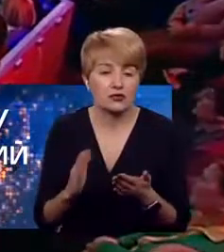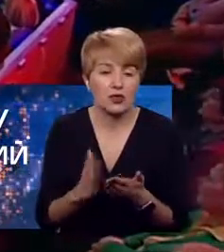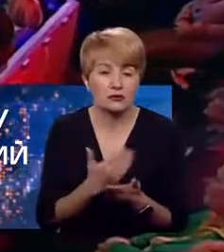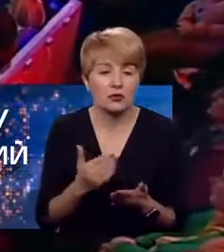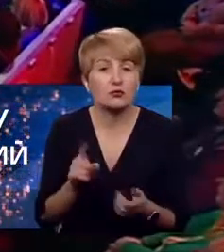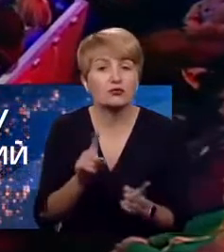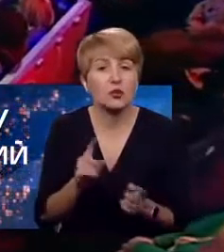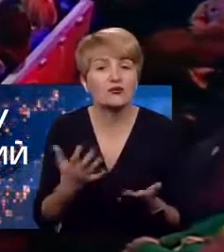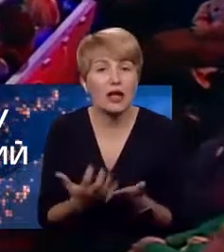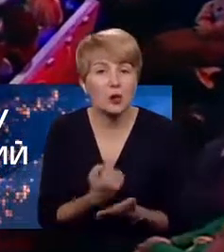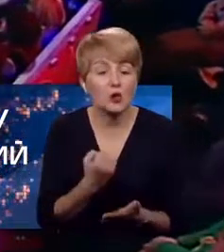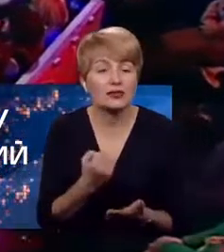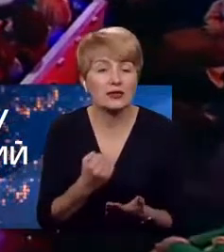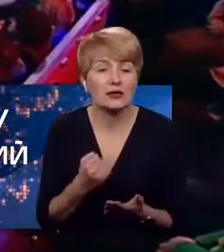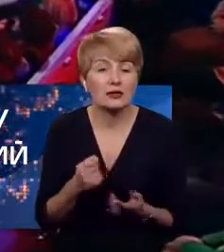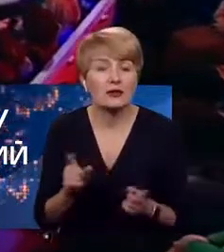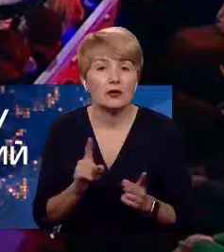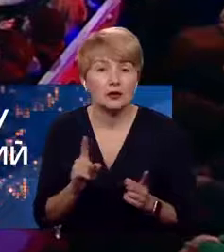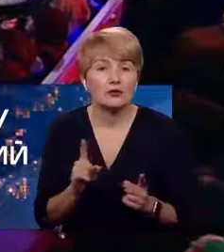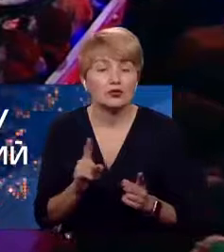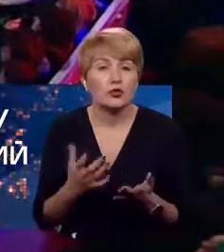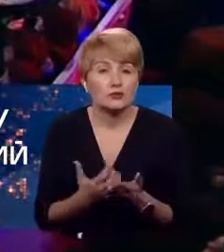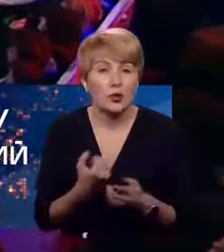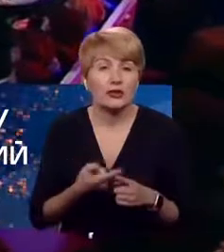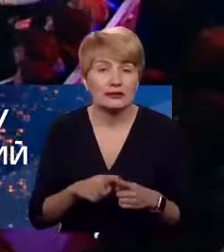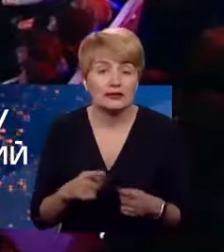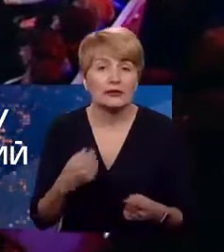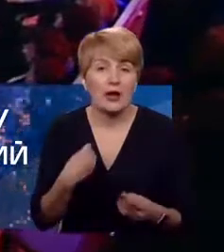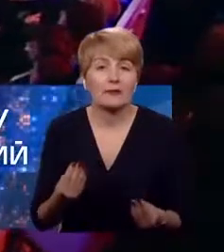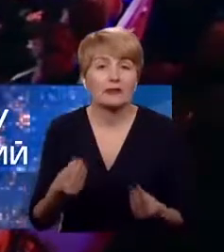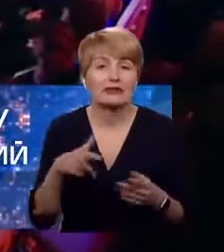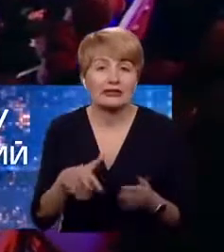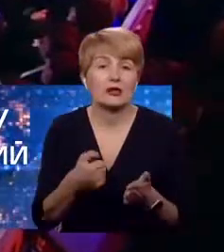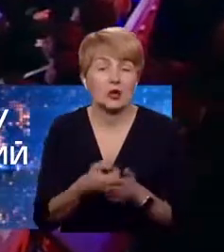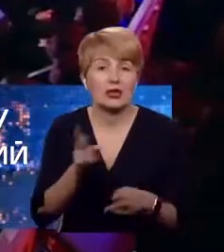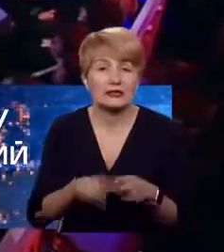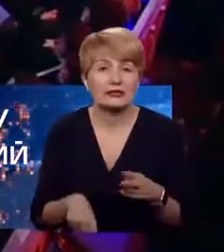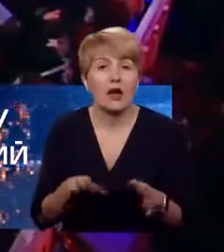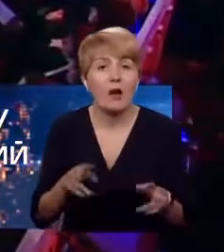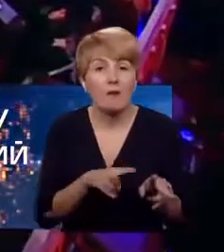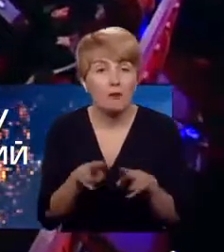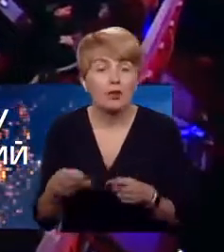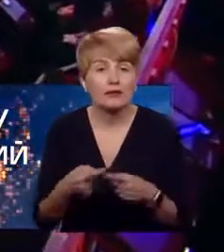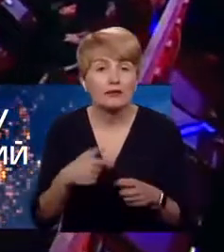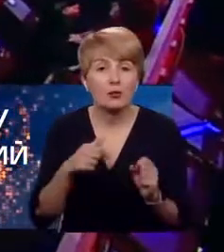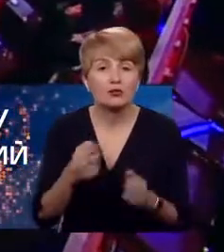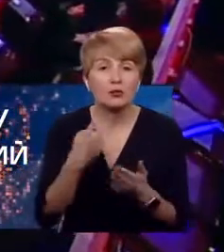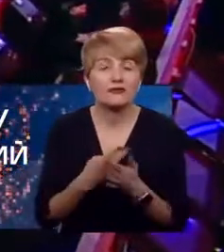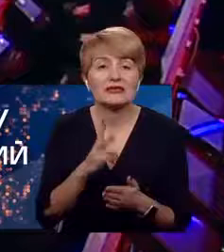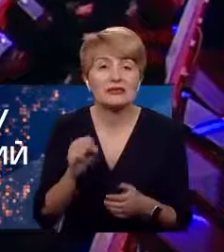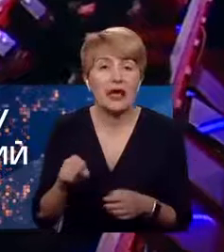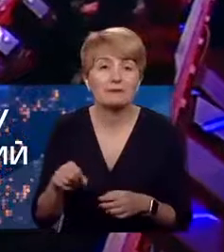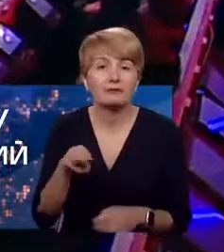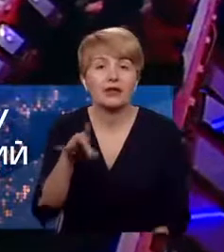вдалося зробити, що дозволило дійти до кінця. Поряд з цим ми можемо подивитися на транзитний контракт.